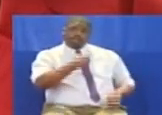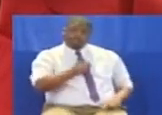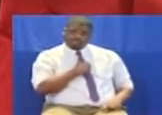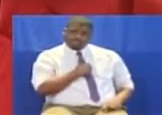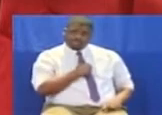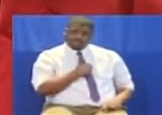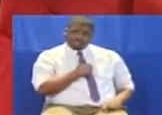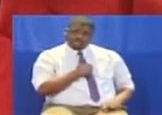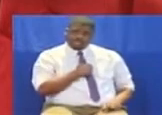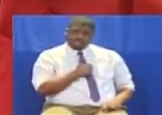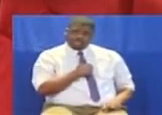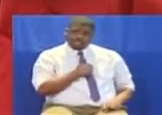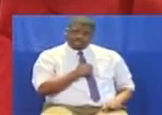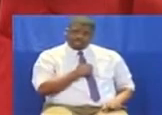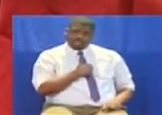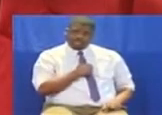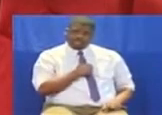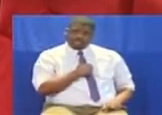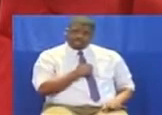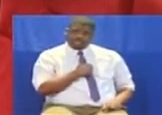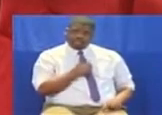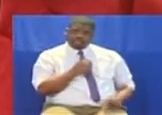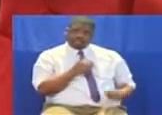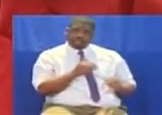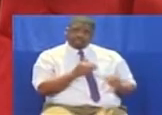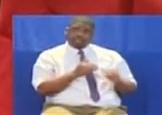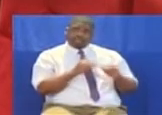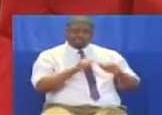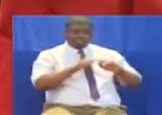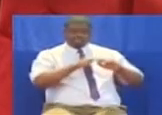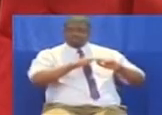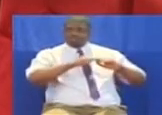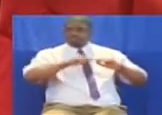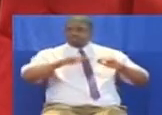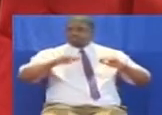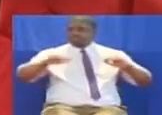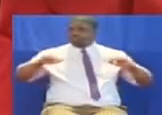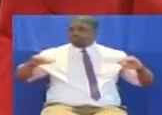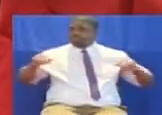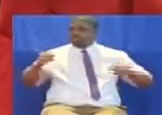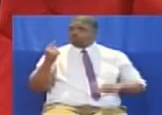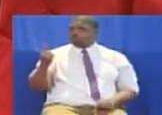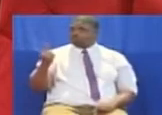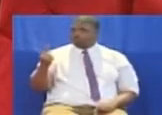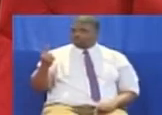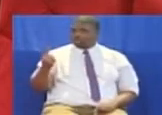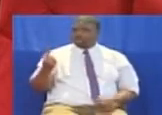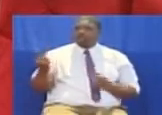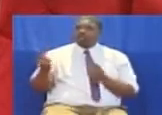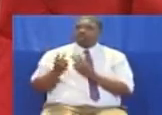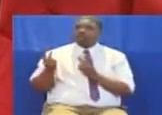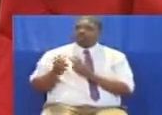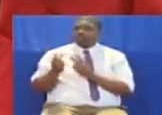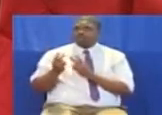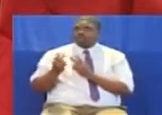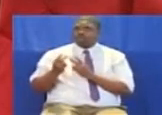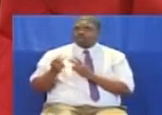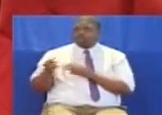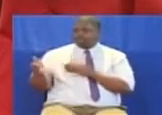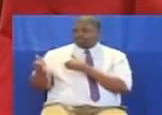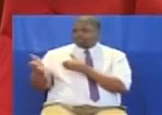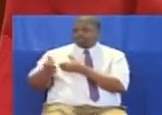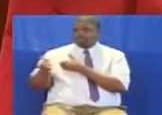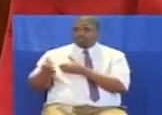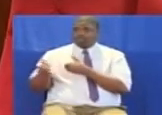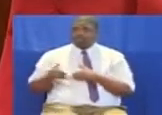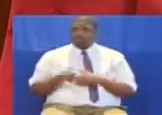mimi ni floor moja, ni zile zile, na ni maflati yanayopakana.